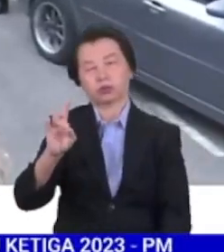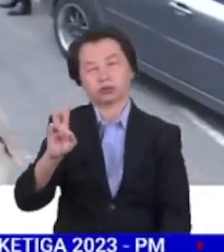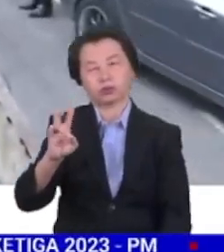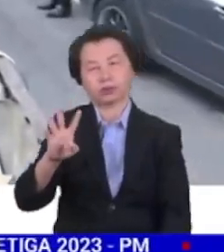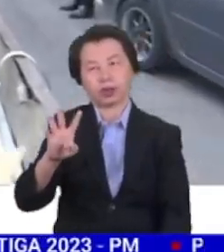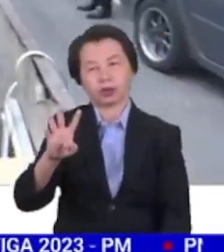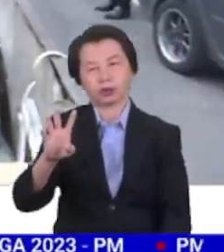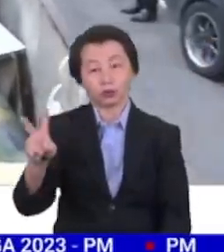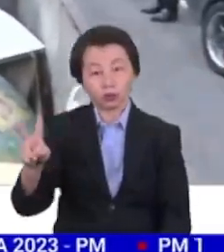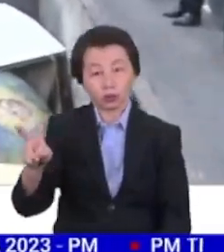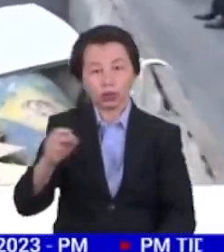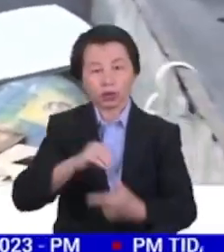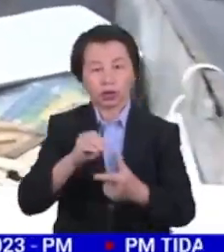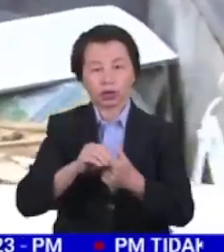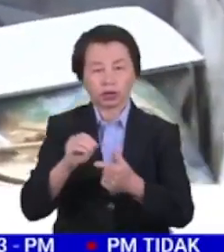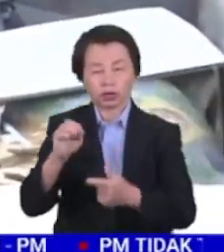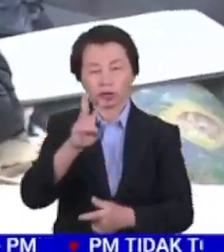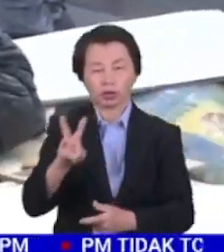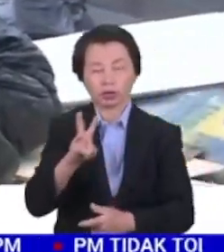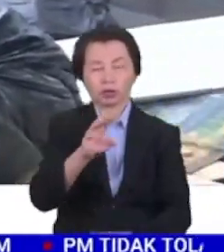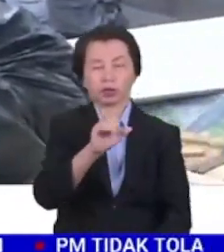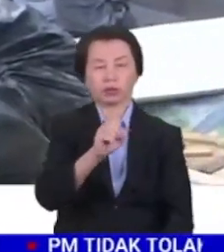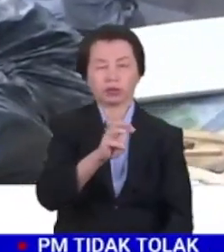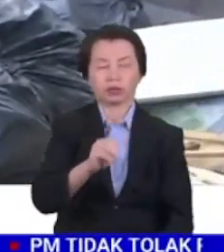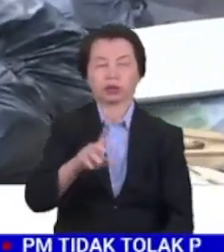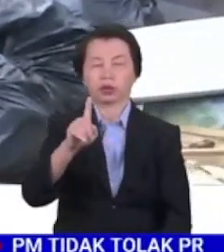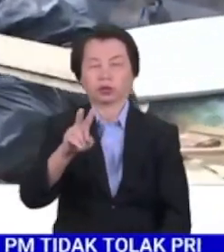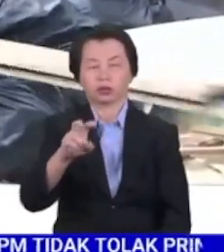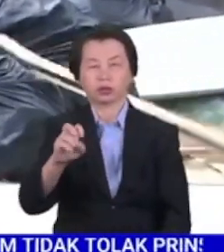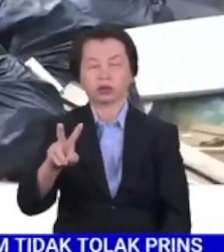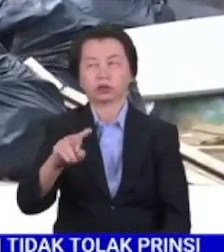1800-887472 ataupun WhatsApp SWM di